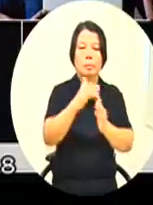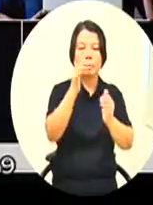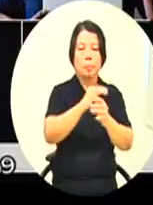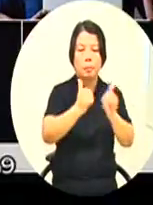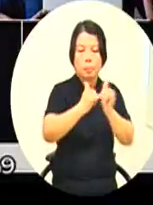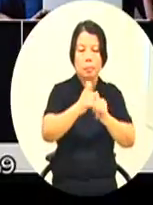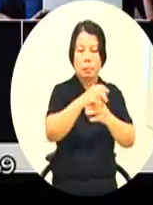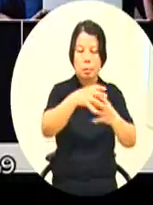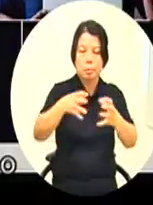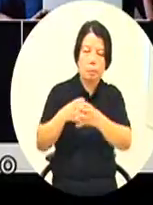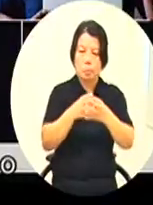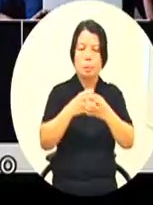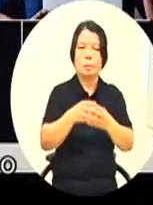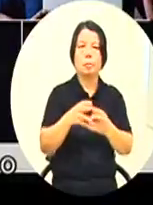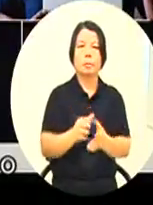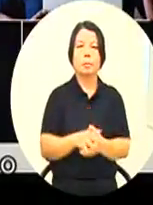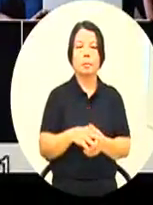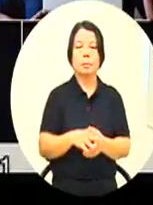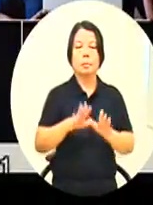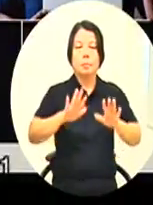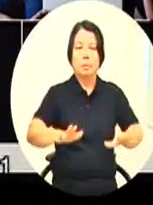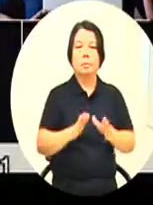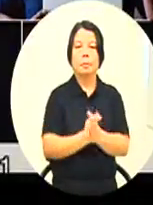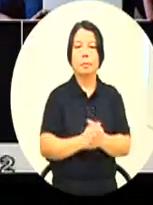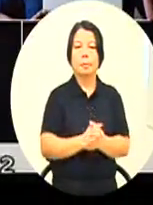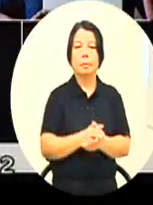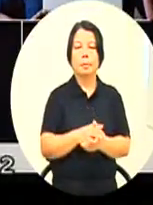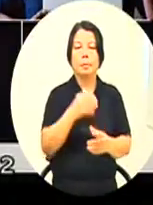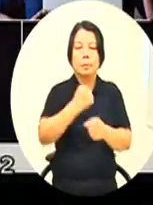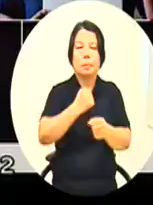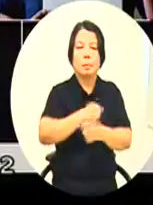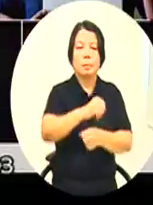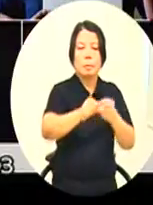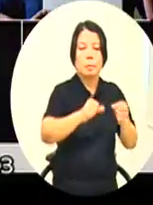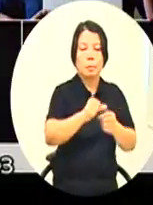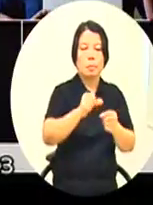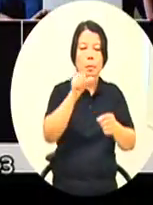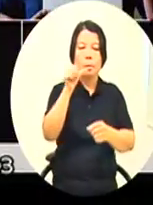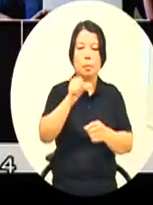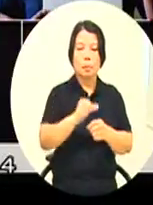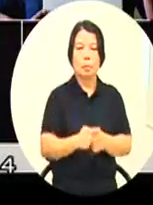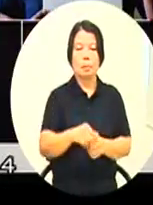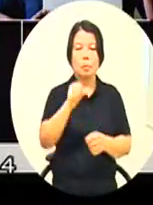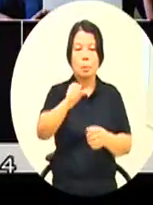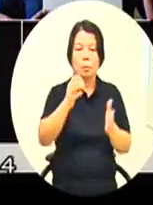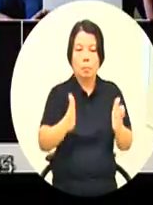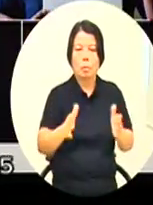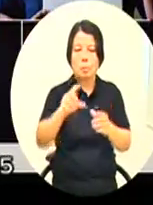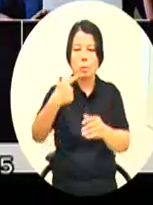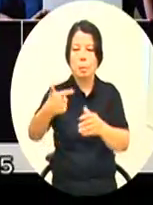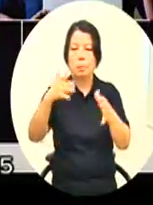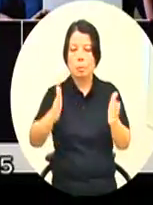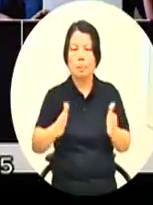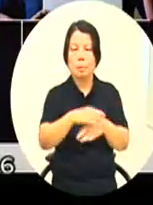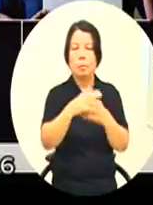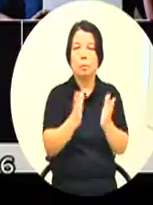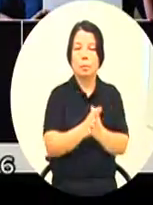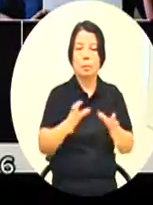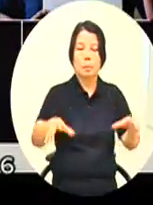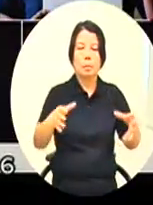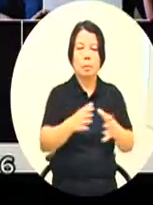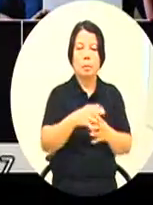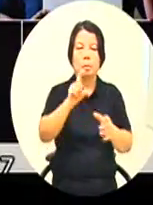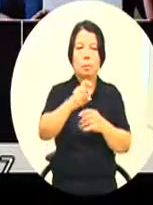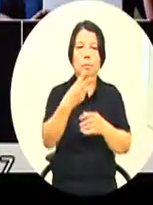个结合哦，所以我们目前呢已经执行到第5期、第6期哦，那目前预定会有13组的艺术家进